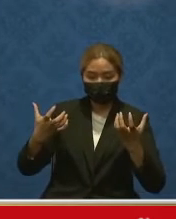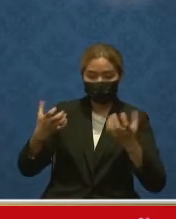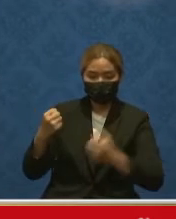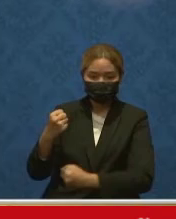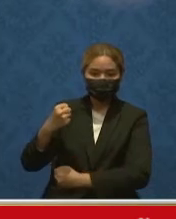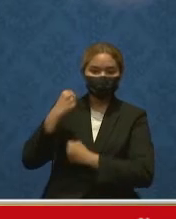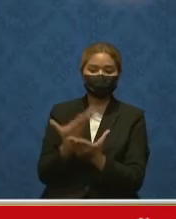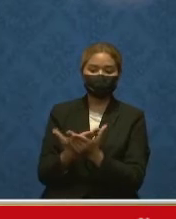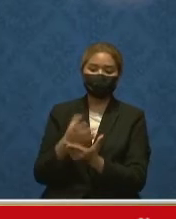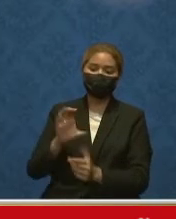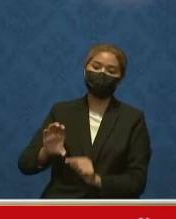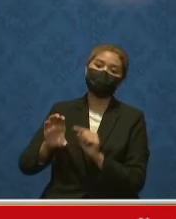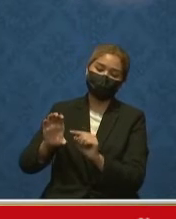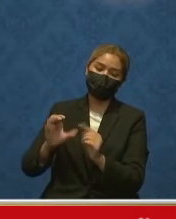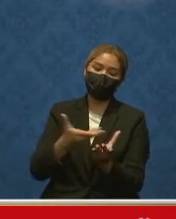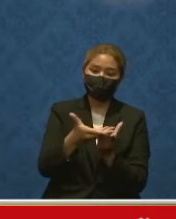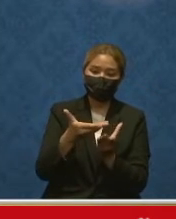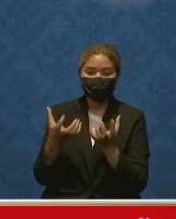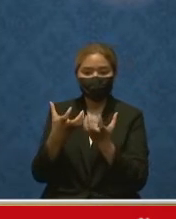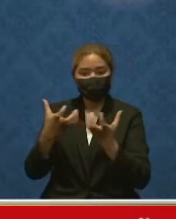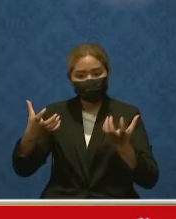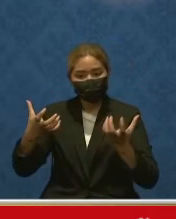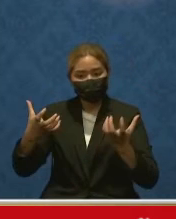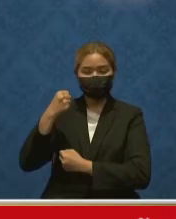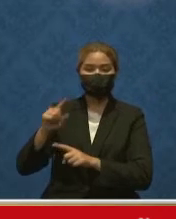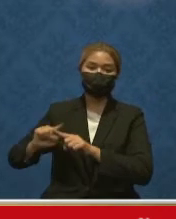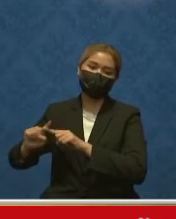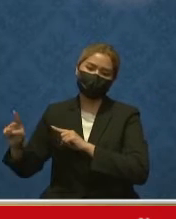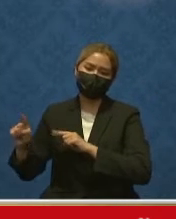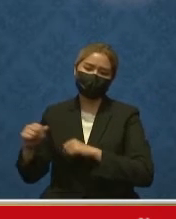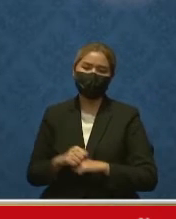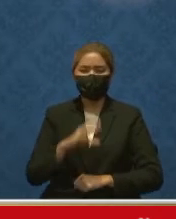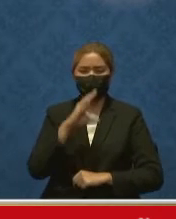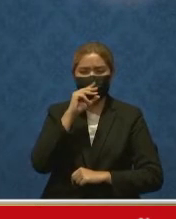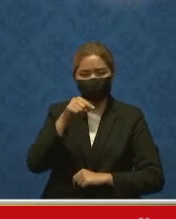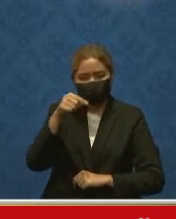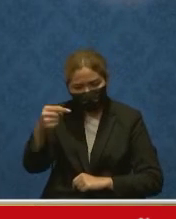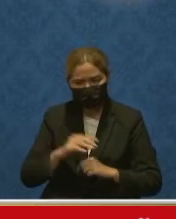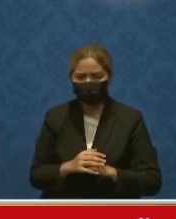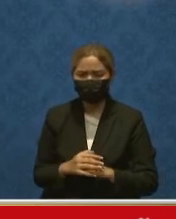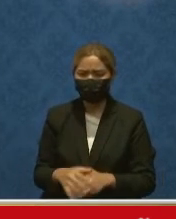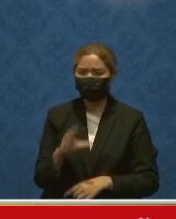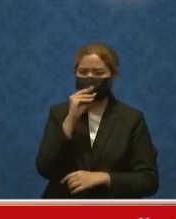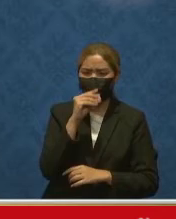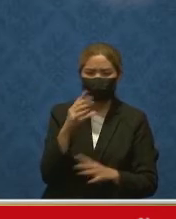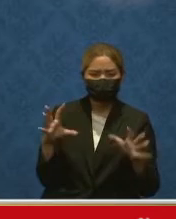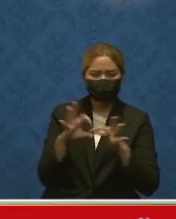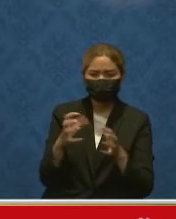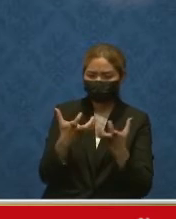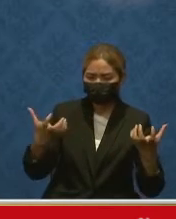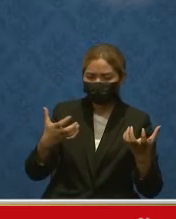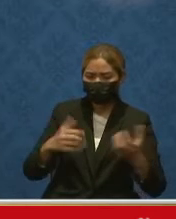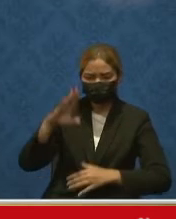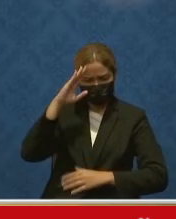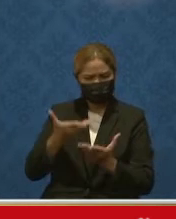ก็ครึ้มเดี๋ยวก็จะบอกจะบอกจะบนมาคลิปอะไรต้องหามึงก็ต้องซื้ออาวุธมันจะซื้ออะไรทำอย่างอื่น